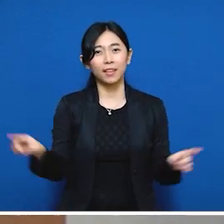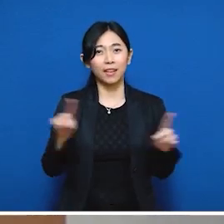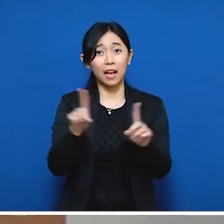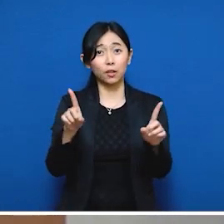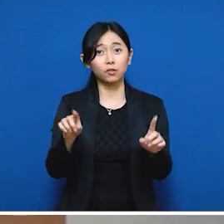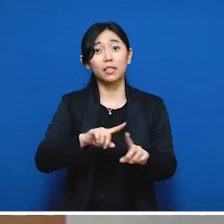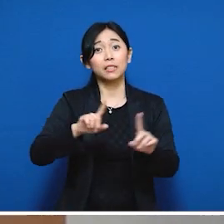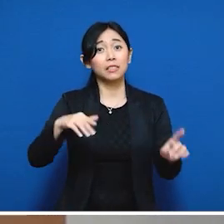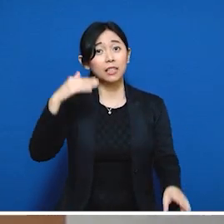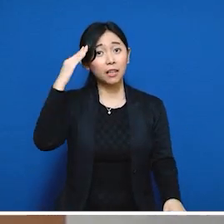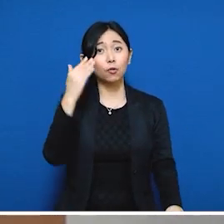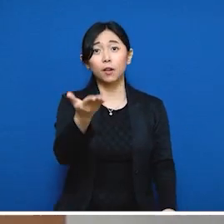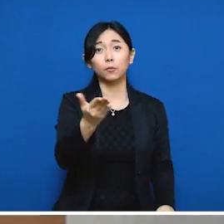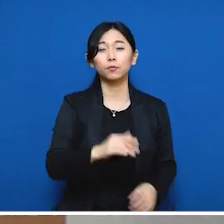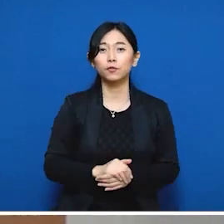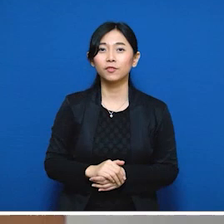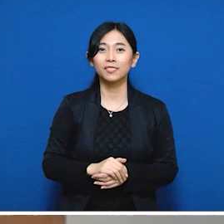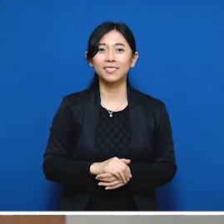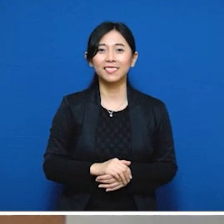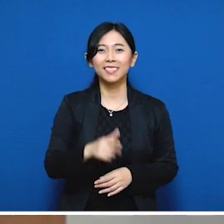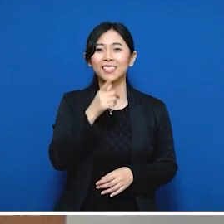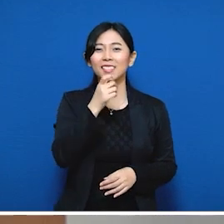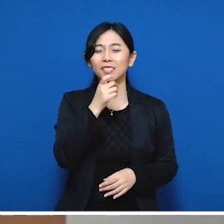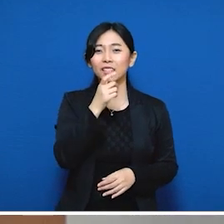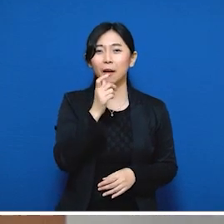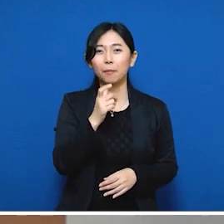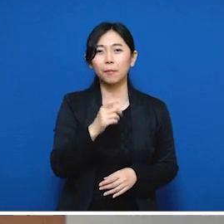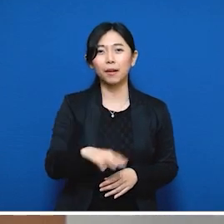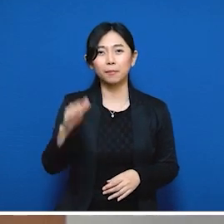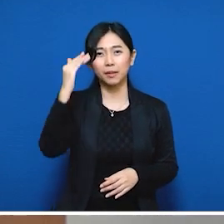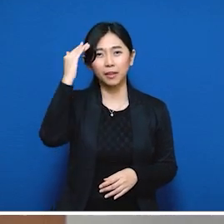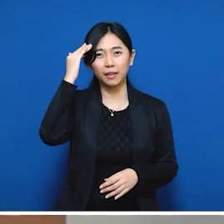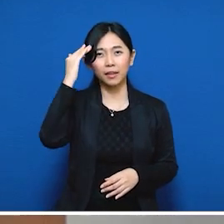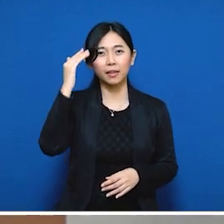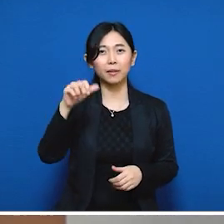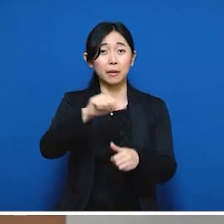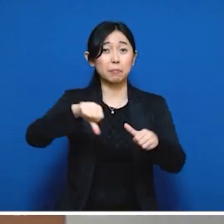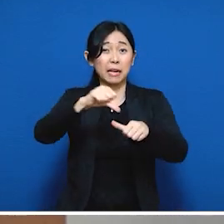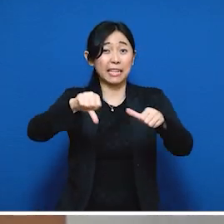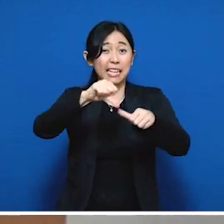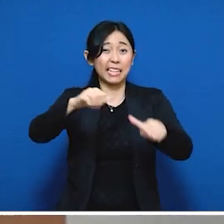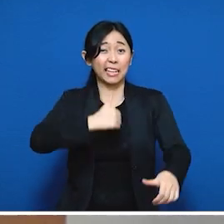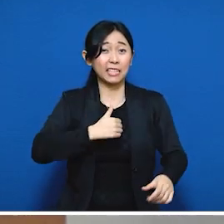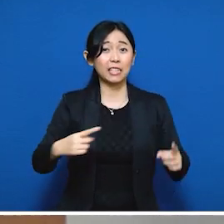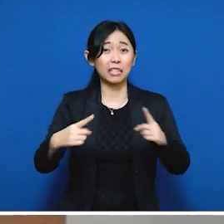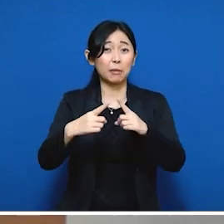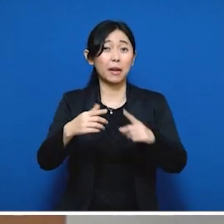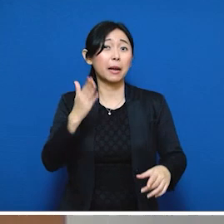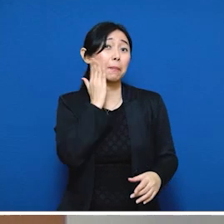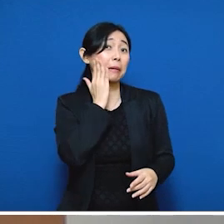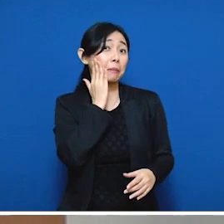Atau tidak tahukah kamu bahwa siapa yang mengikatkan dirinya pada perempuan